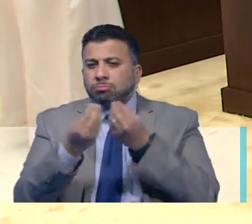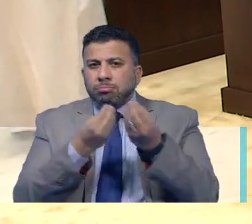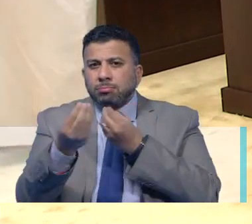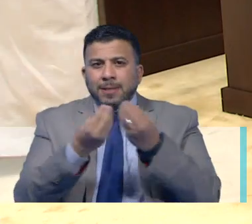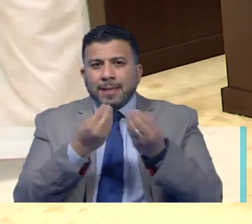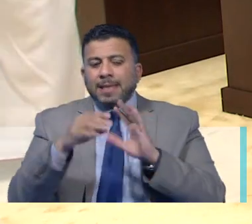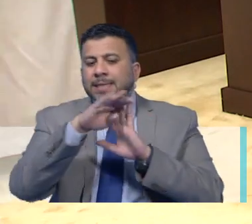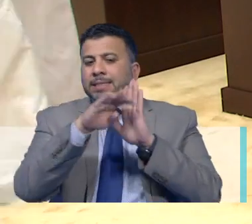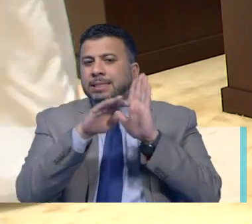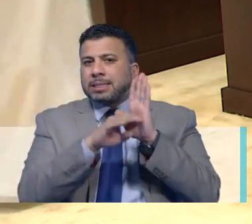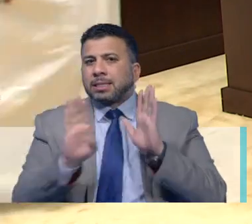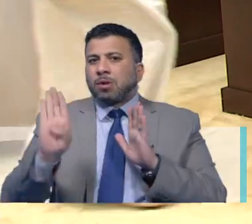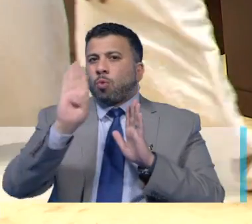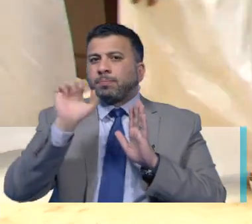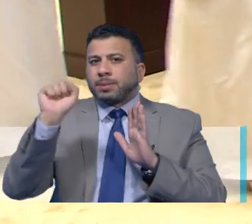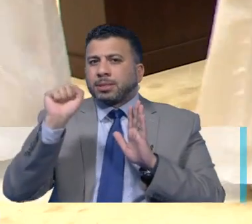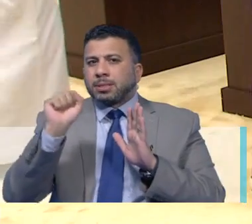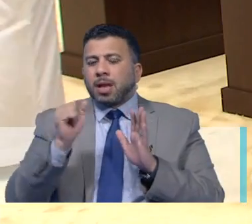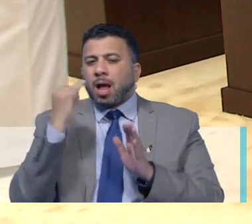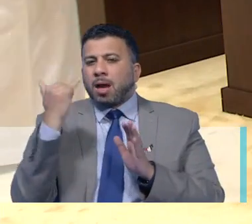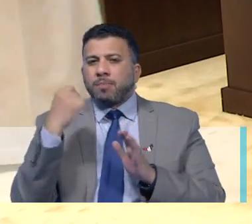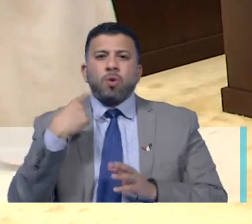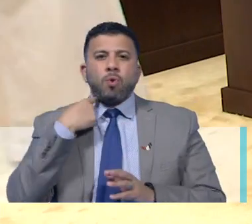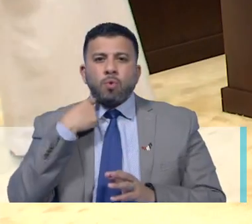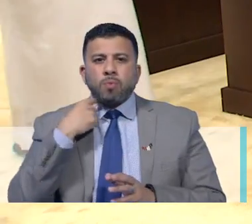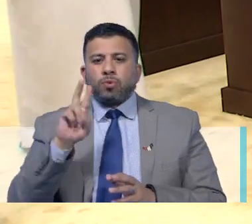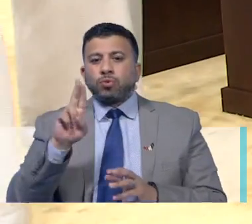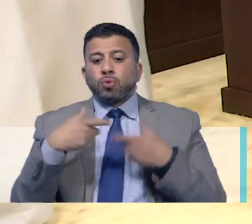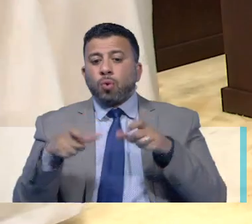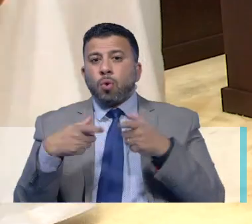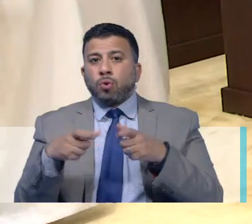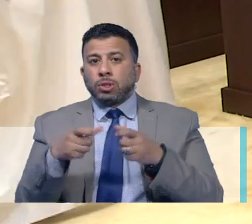تنظيم الأكاديمية العربية للعلوم